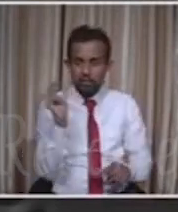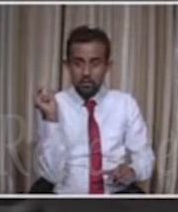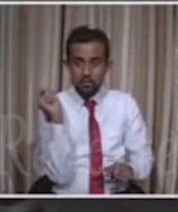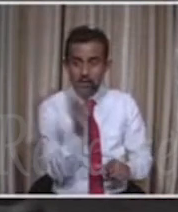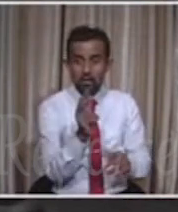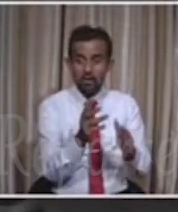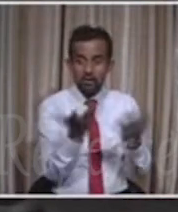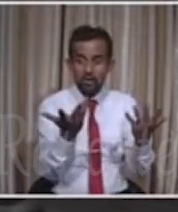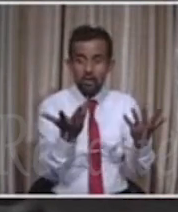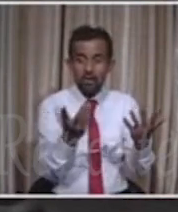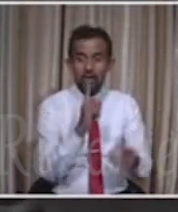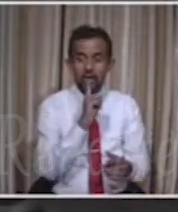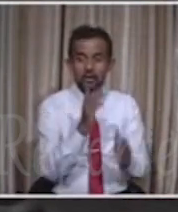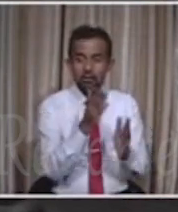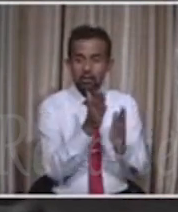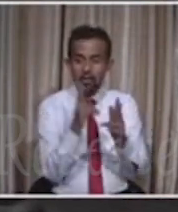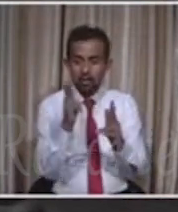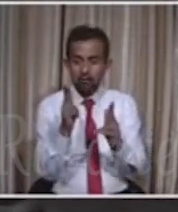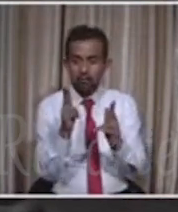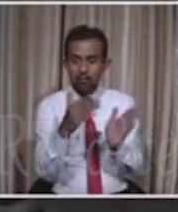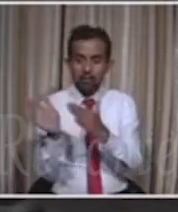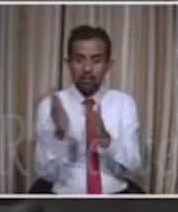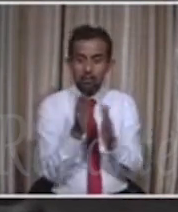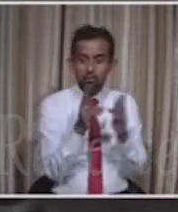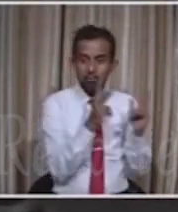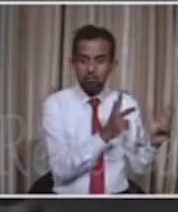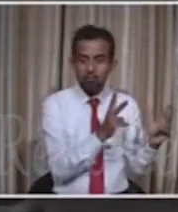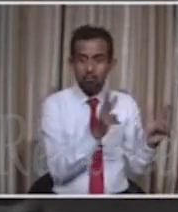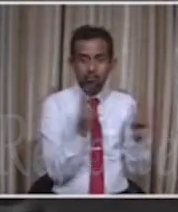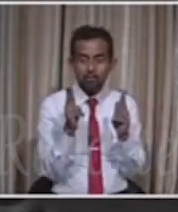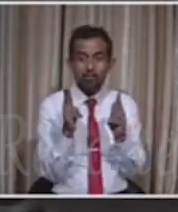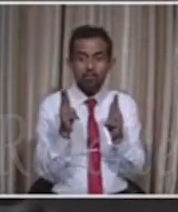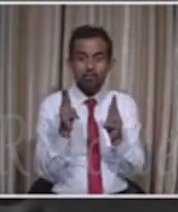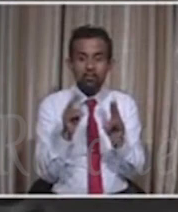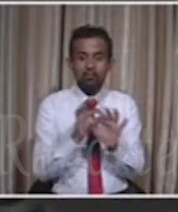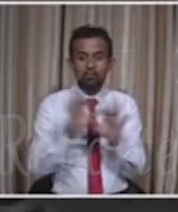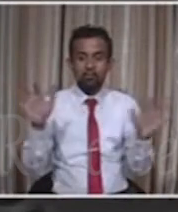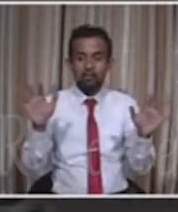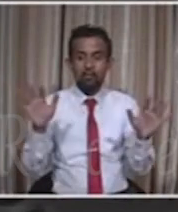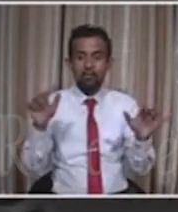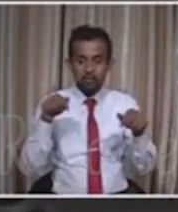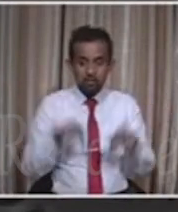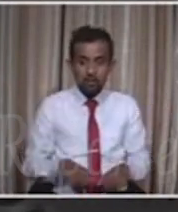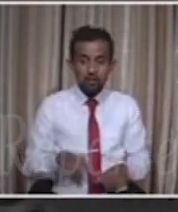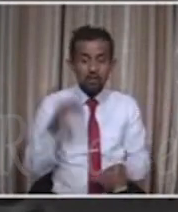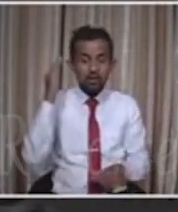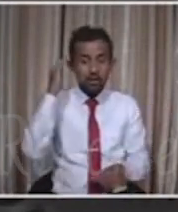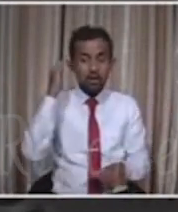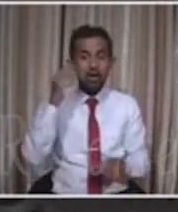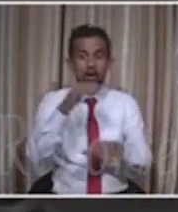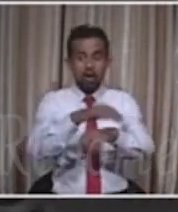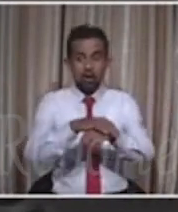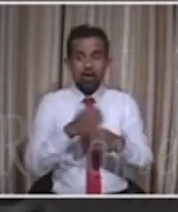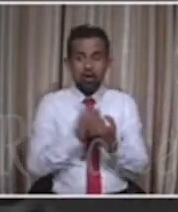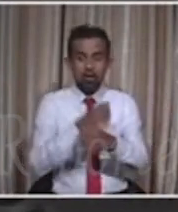ගන්නෙ නැහැයි කියලා කියපු කොටස අයින් කරලා මුල වාක්‍ය විතරක් කියලා දාපු වීඩියෝවක් ප්‍රචාරය කරලාද එතුමියව අත්අඩංගුවට ගන්න